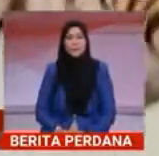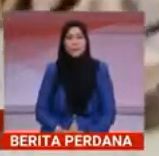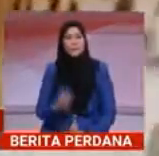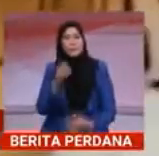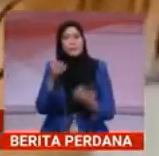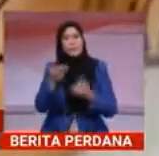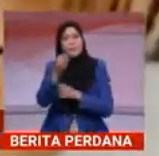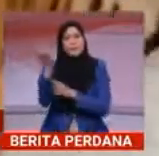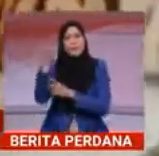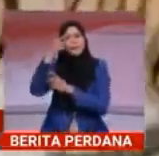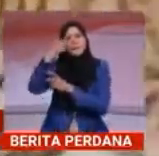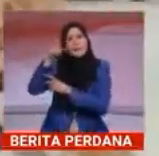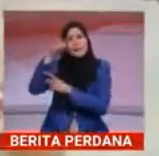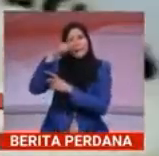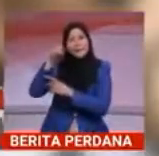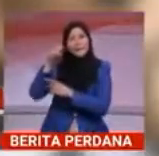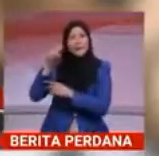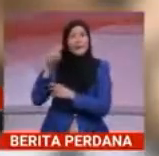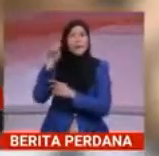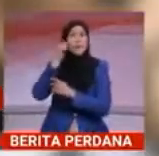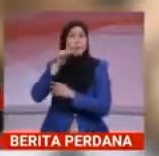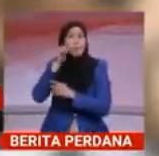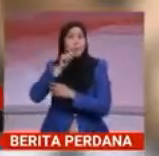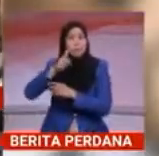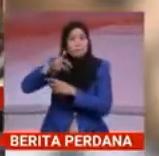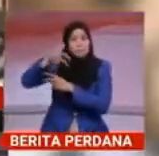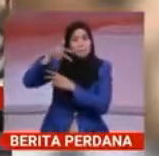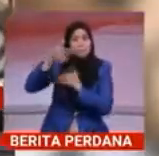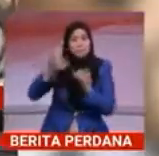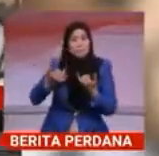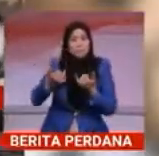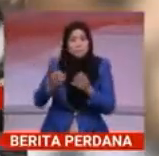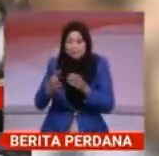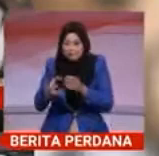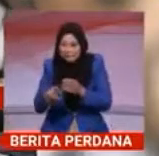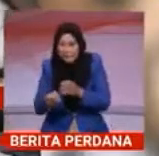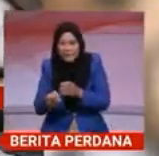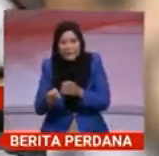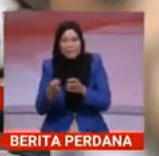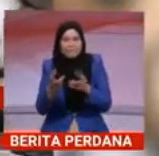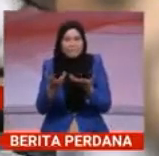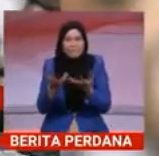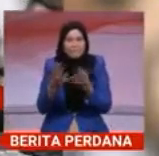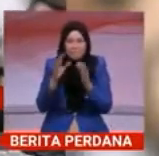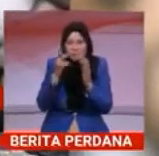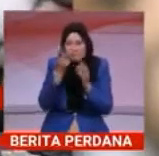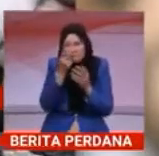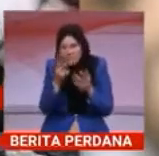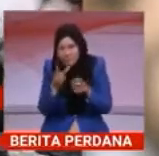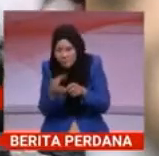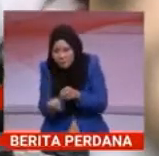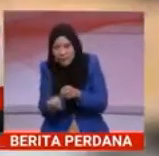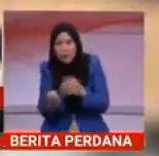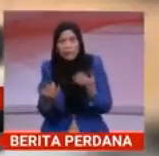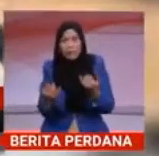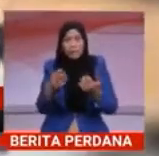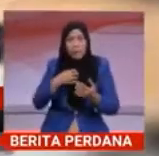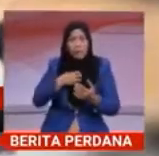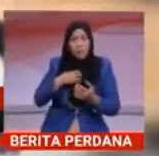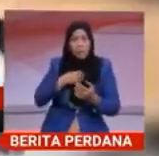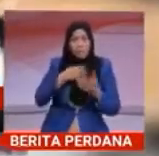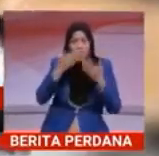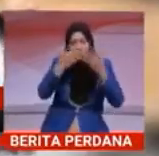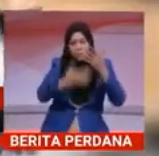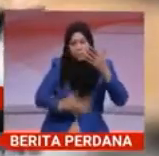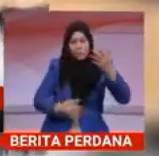Lain pula di Thailand, tindakan seorang wanita memegang alat sulit seekor harimau dan berkongsi foto berkenaan dikecam warga maya. Perbuatan